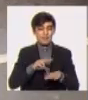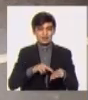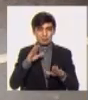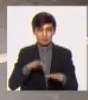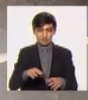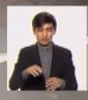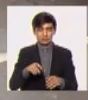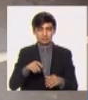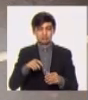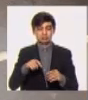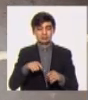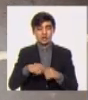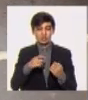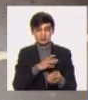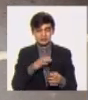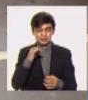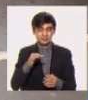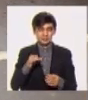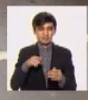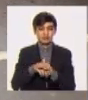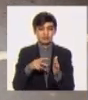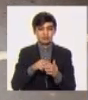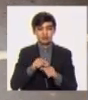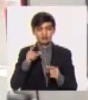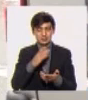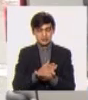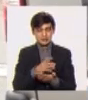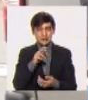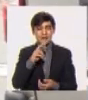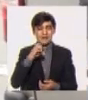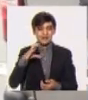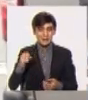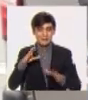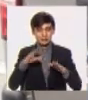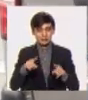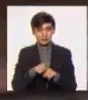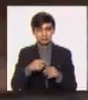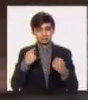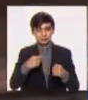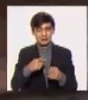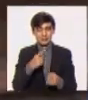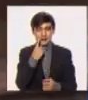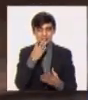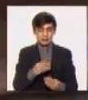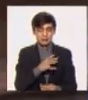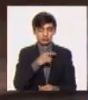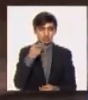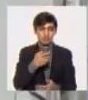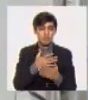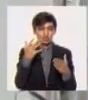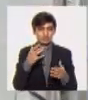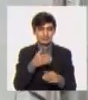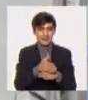Только в ответе. А вы говорили, что они? Да. Елена Касикова – владелица мини-пекарни. В день выпекает до 1000